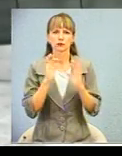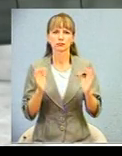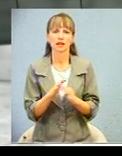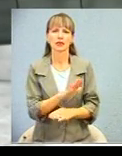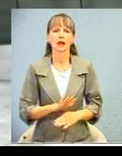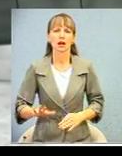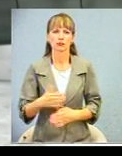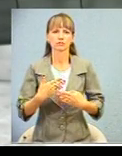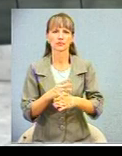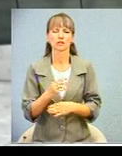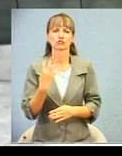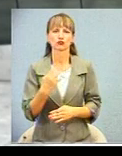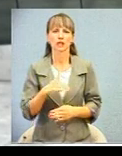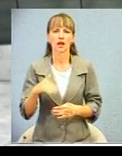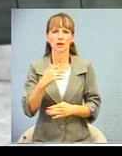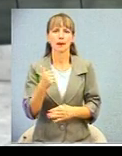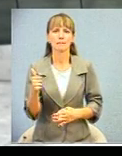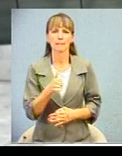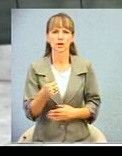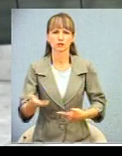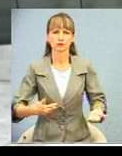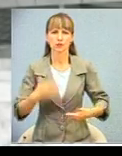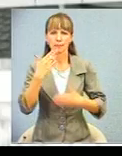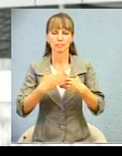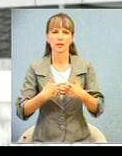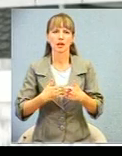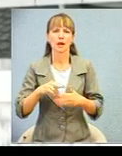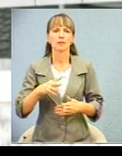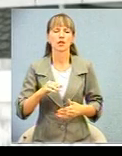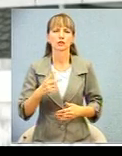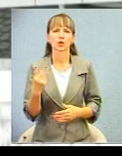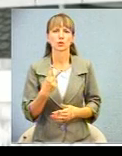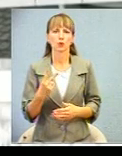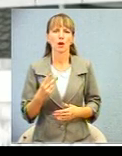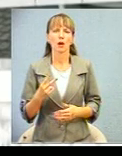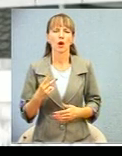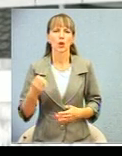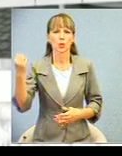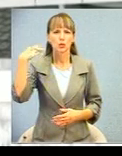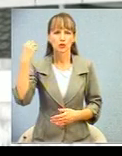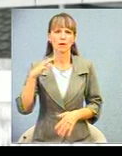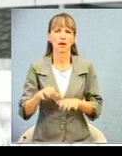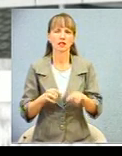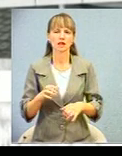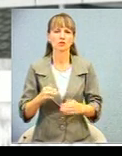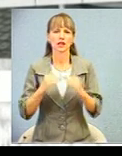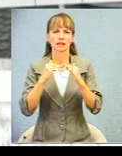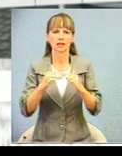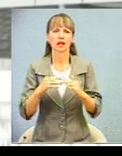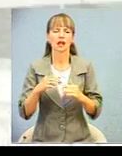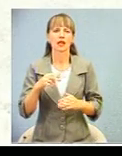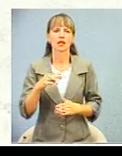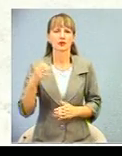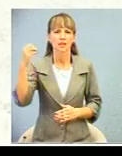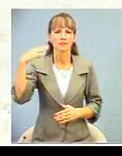планують поділити на 4 яруси. Перший – пішохідна зона біля пляжу, на другому – дошові місця для масажу, тіньові навіси. Вищі місця для харчування і